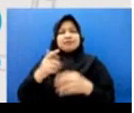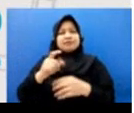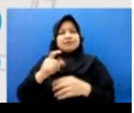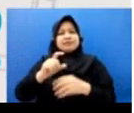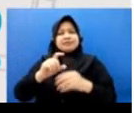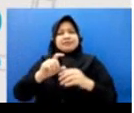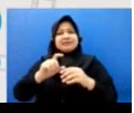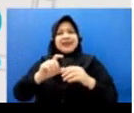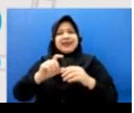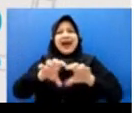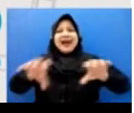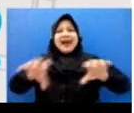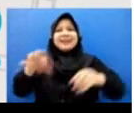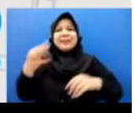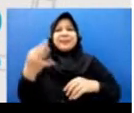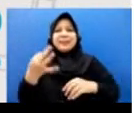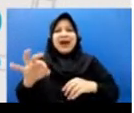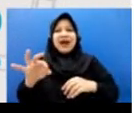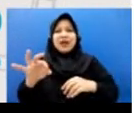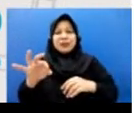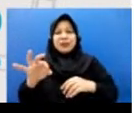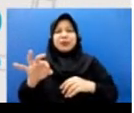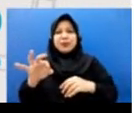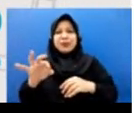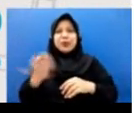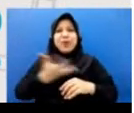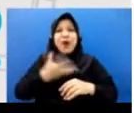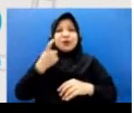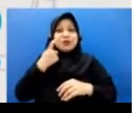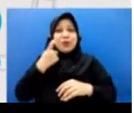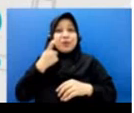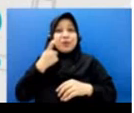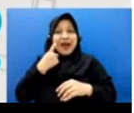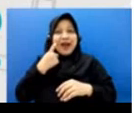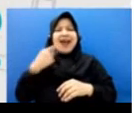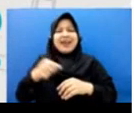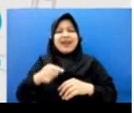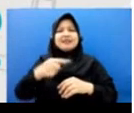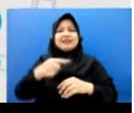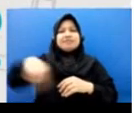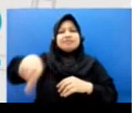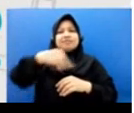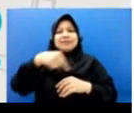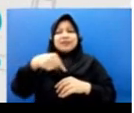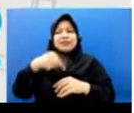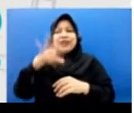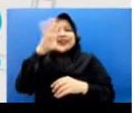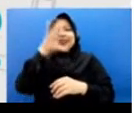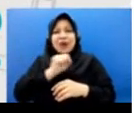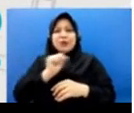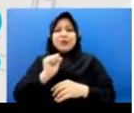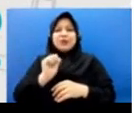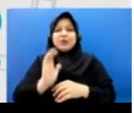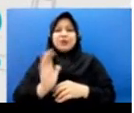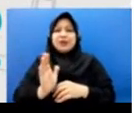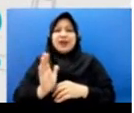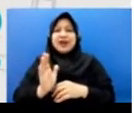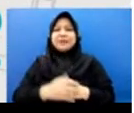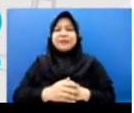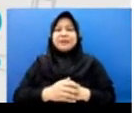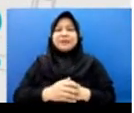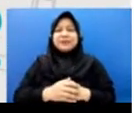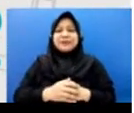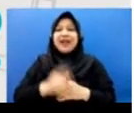punya semacam wadahnya. Di guru ada, di siswa juga ada. Ketika semuanya works